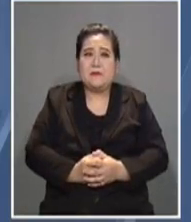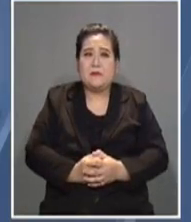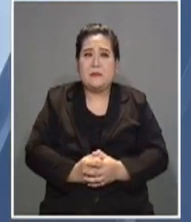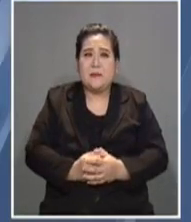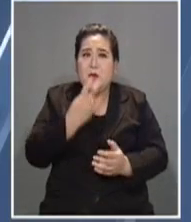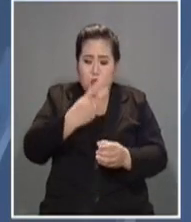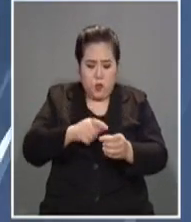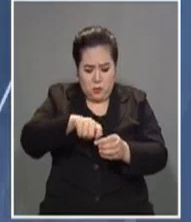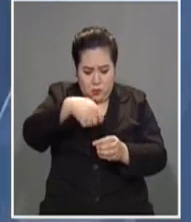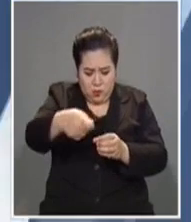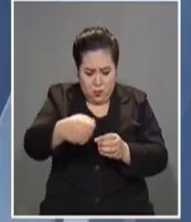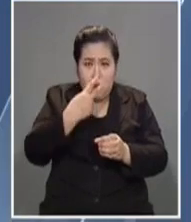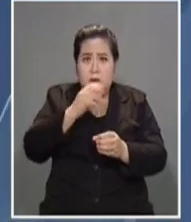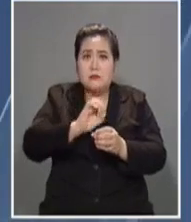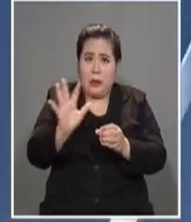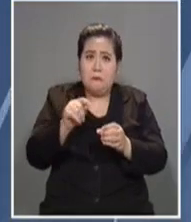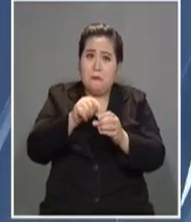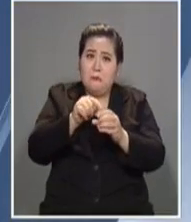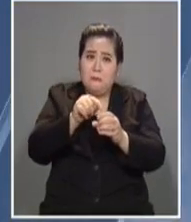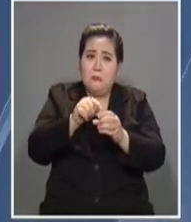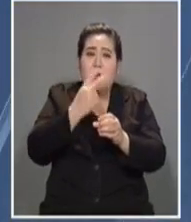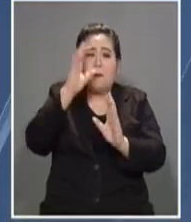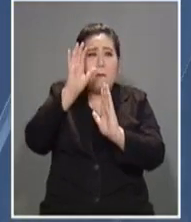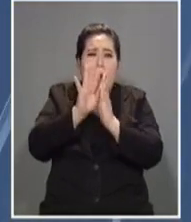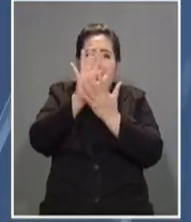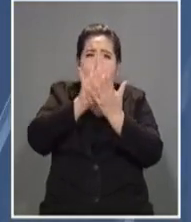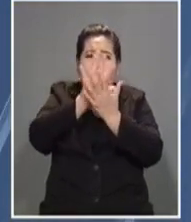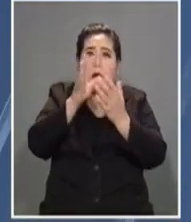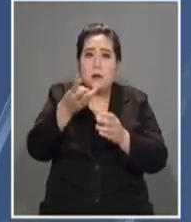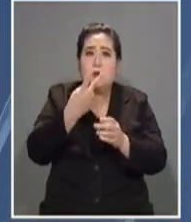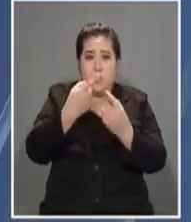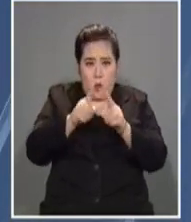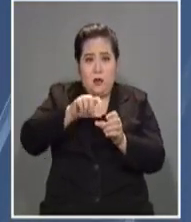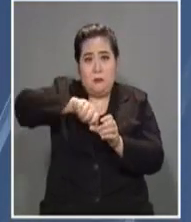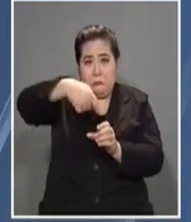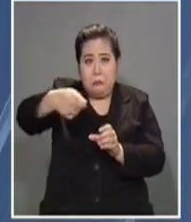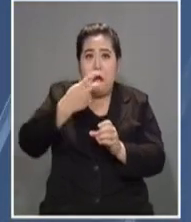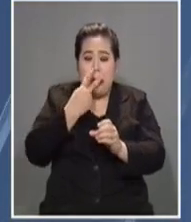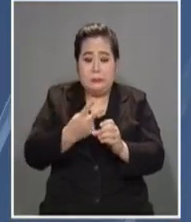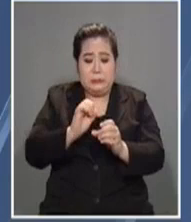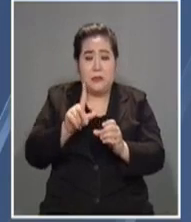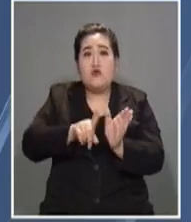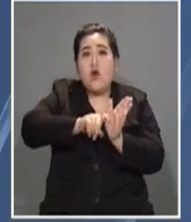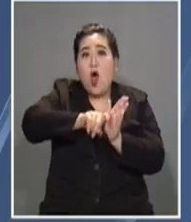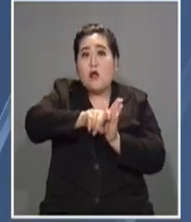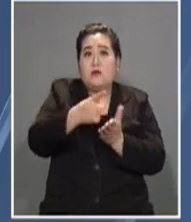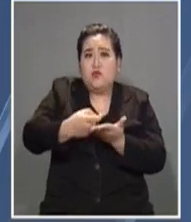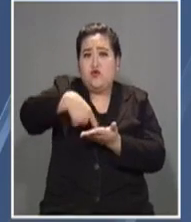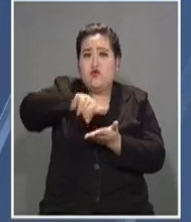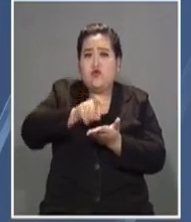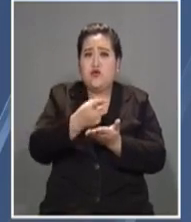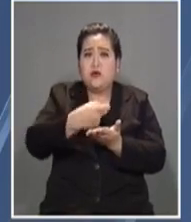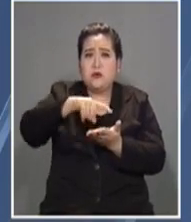คือดูก็ดูออกคือถ้าดูตามภาพเนี่ยนะท่านผู้ชมฮะบางทีเราอาจจะมีเบลอมีอะไรนะฮะแต่ว่าจริงๆดูตามภาพก็ดูรู้ว่าไอ้ตัว